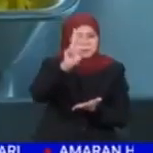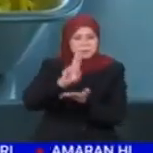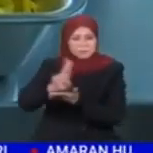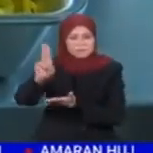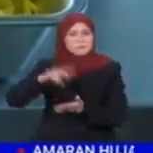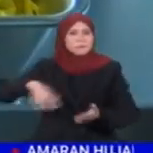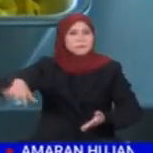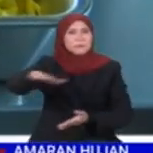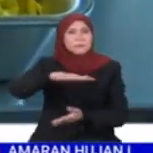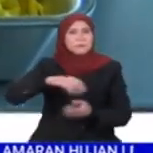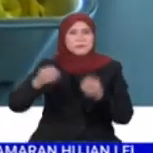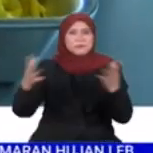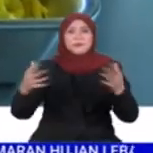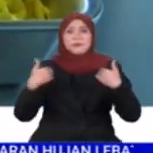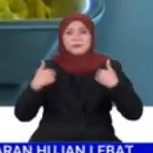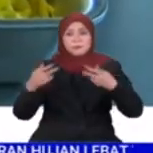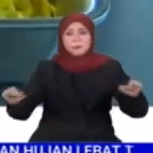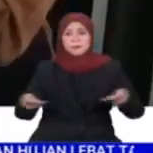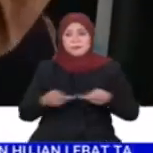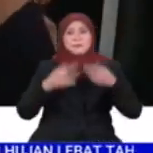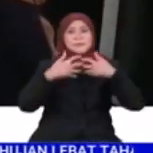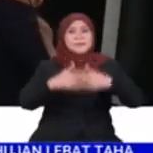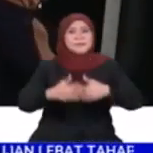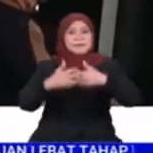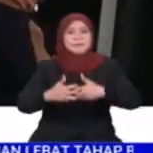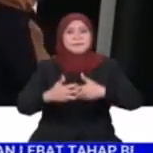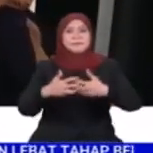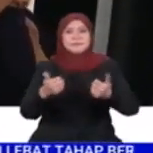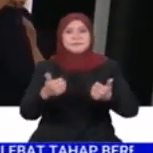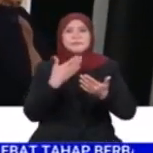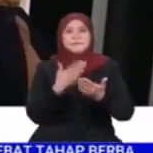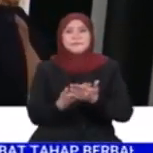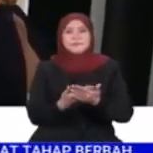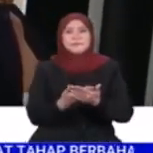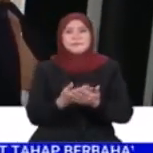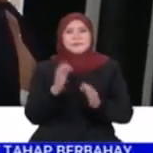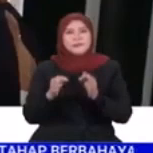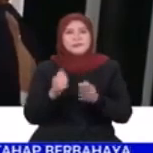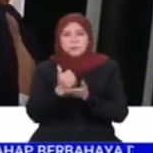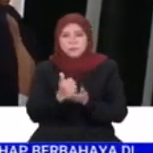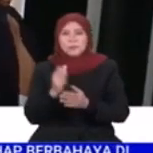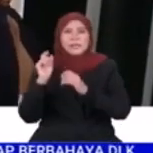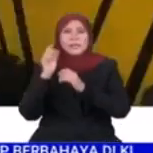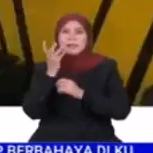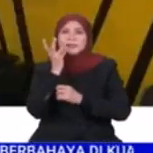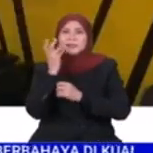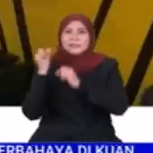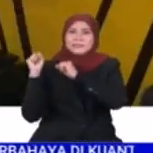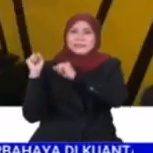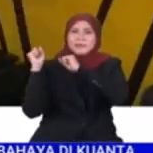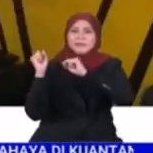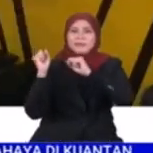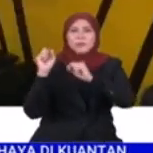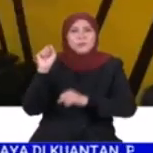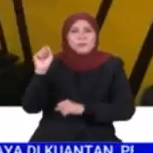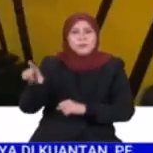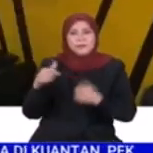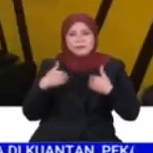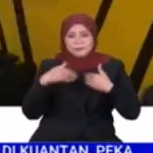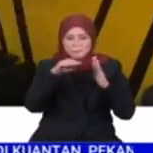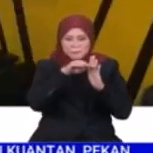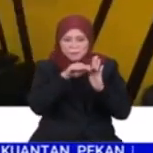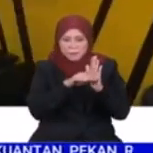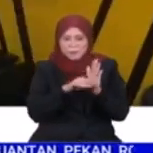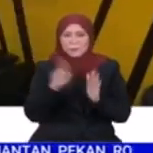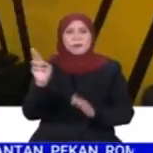tu sini pun ada kawasan kilang, jadi baguslah. Membantu sangatlah sebab kalau ikutkan nasi kandar mahal kan. Lepas tu ada menunya,